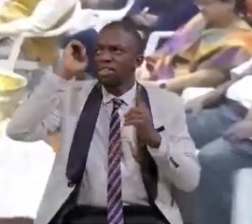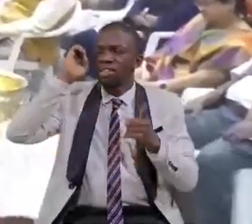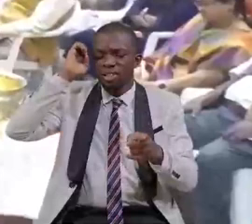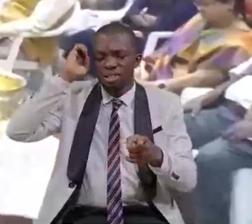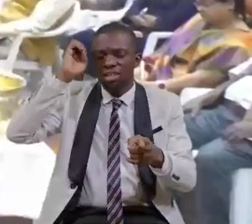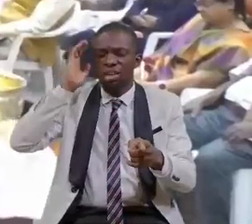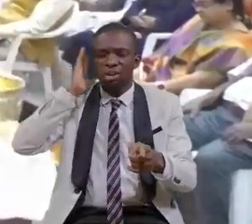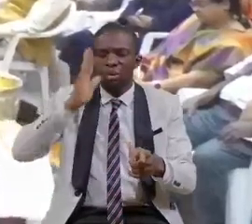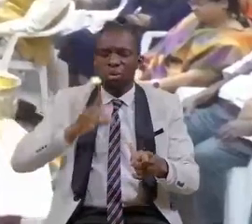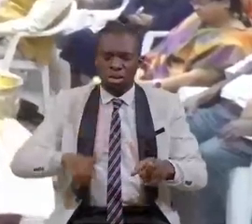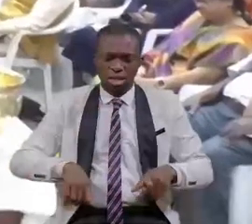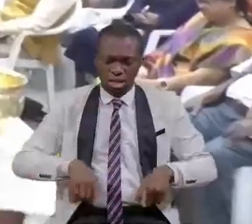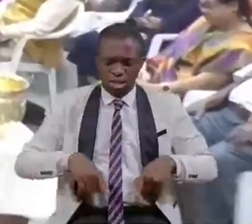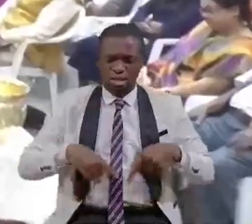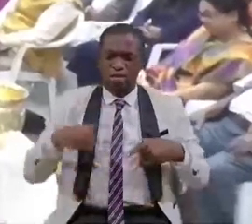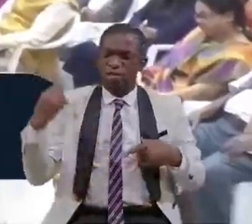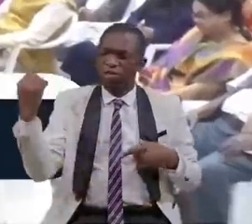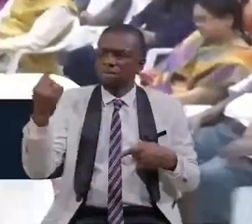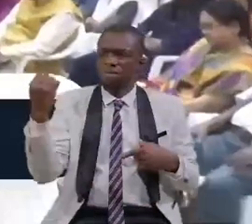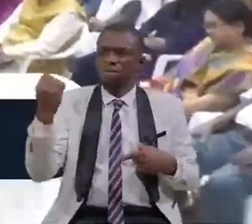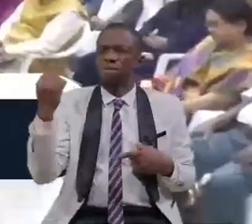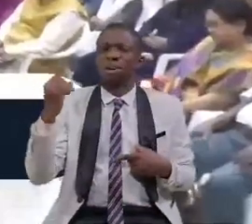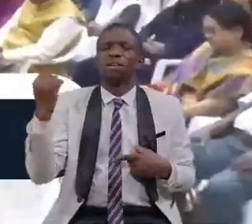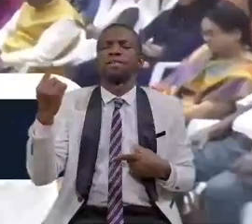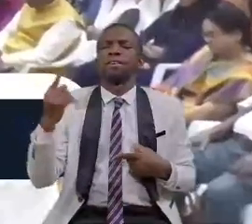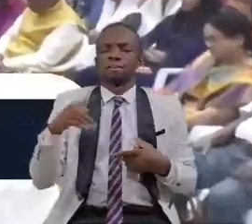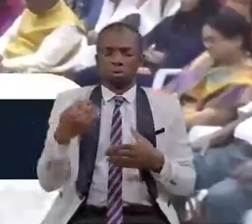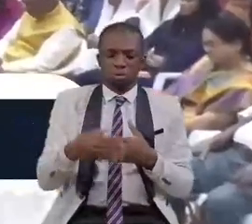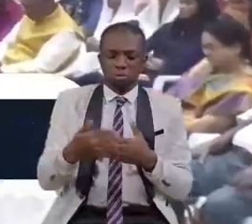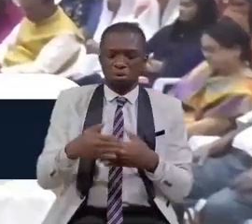Le pain sur la table ne peut jamais vous faire vivre éternellement.